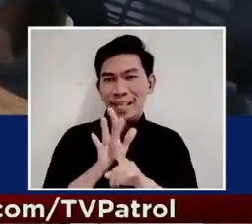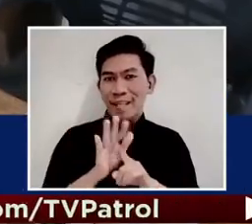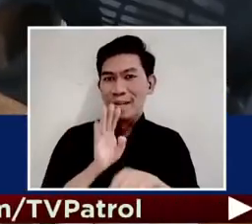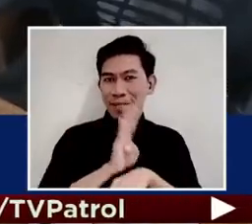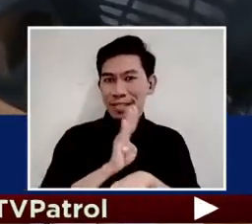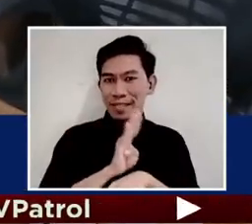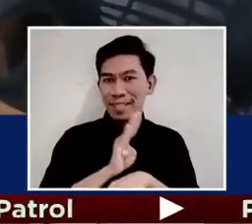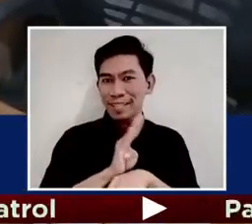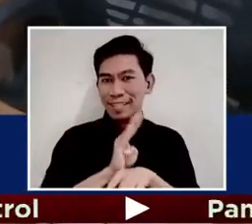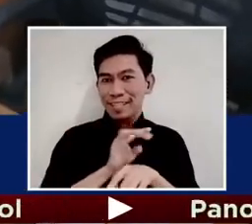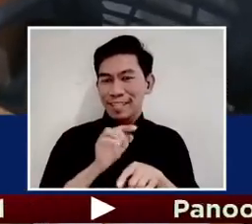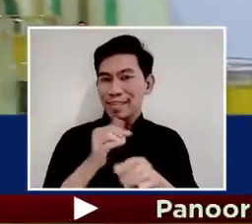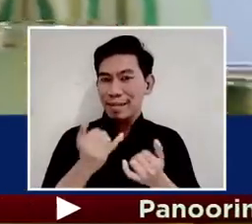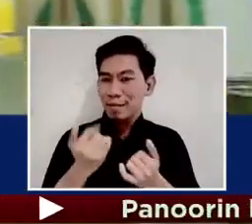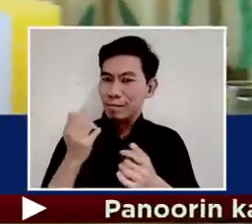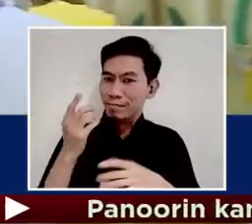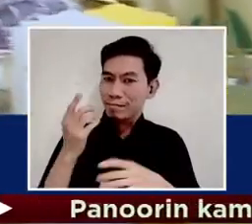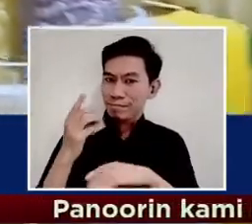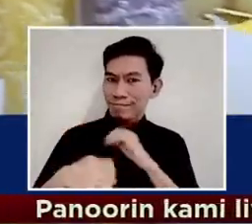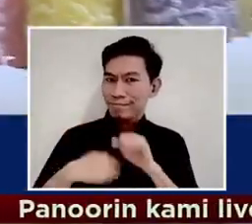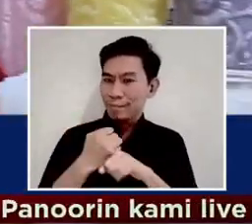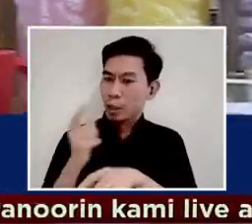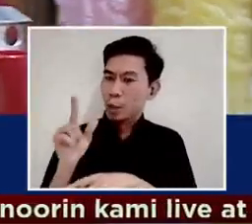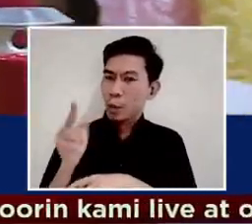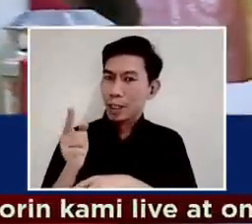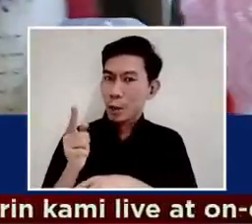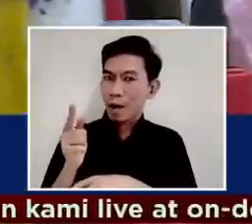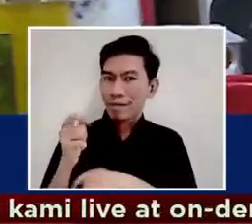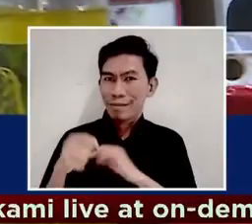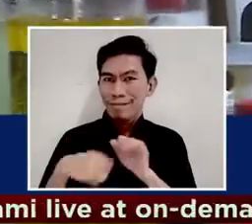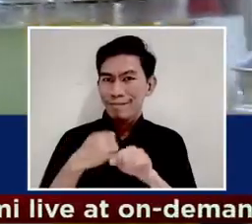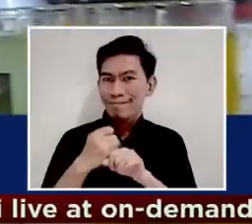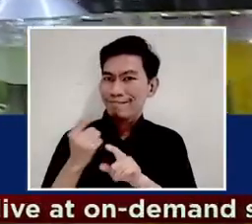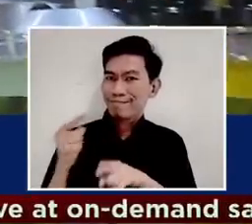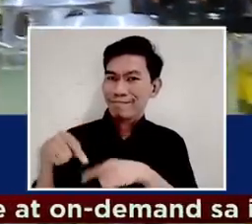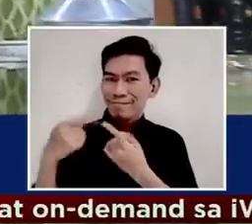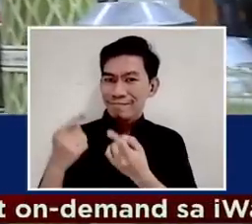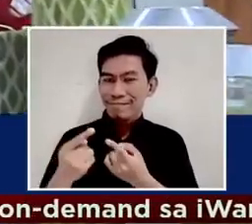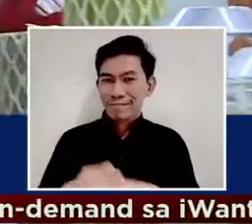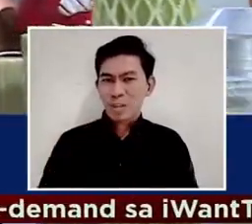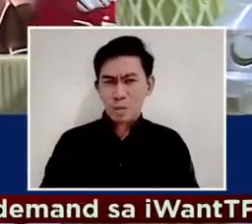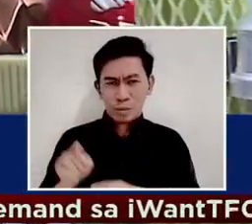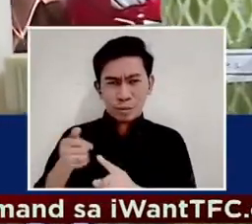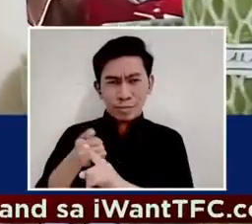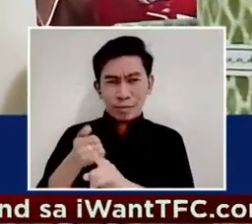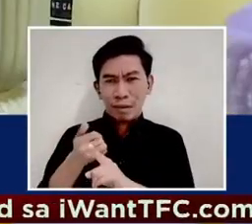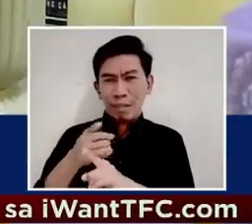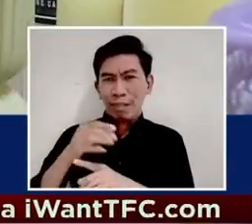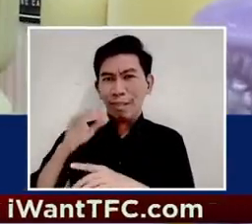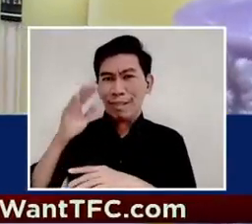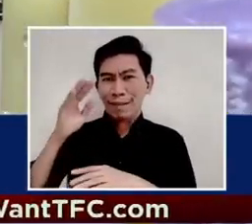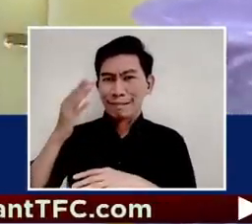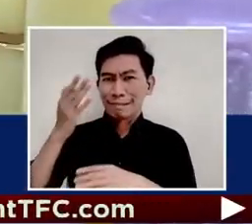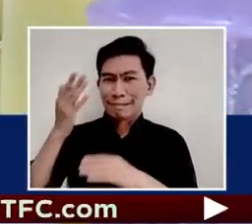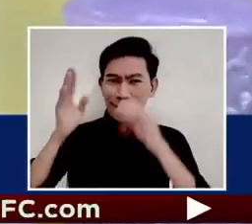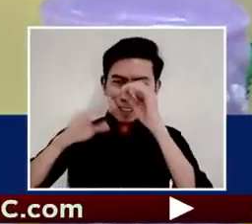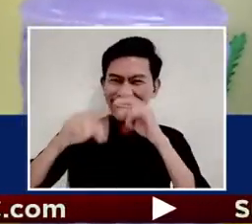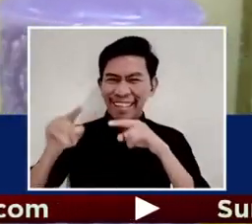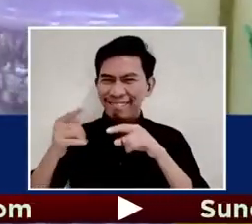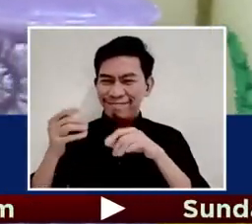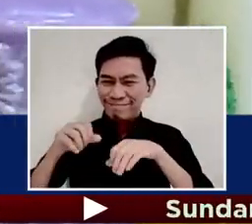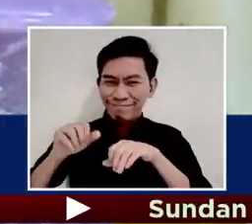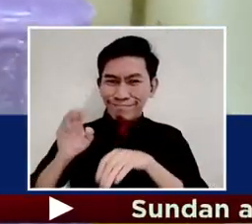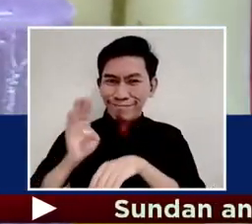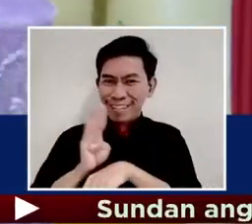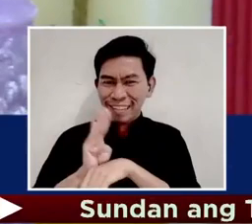running 21 years na. Kahit bago at walang alam sa pagninegosyo si Harriet, mas pinili niyang pag-aralan